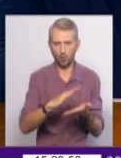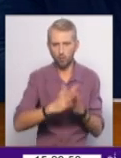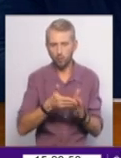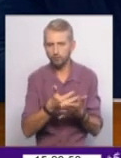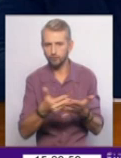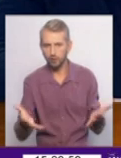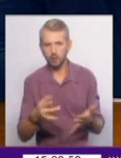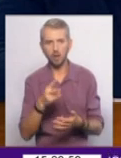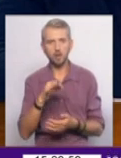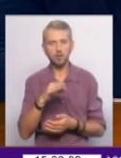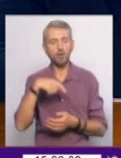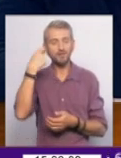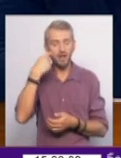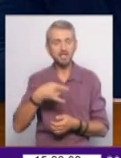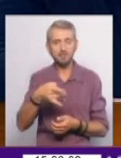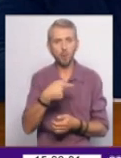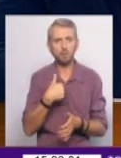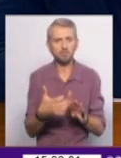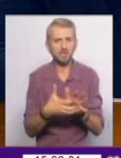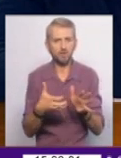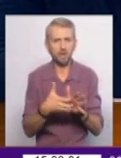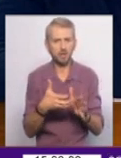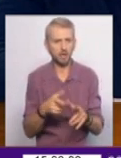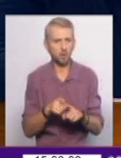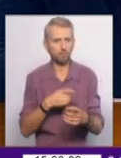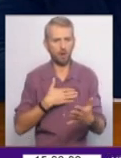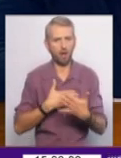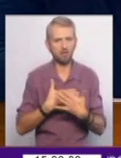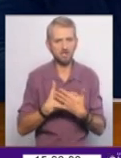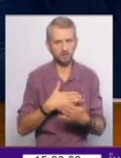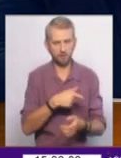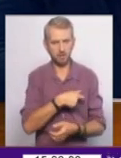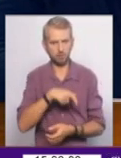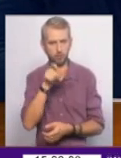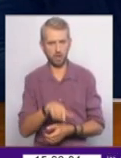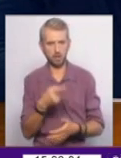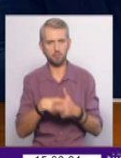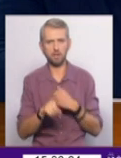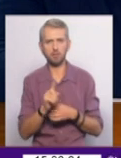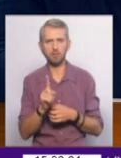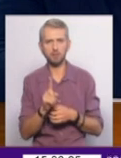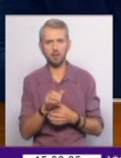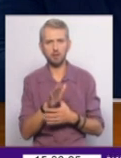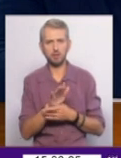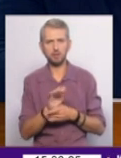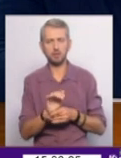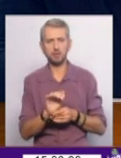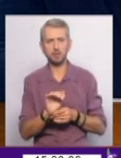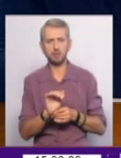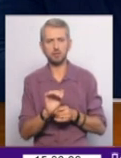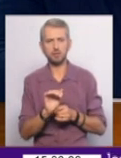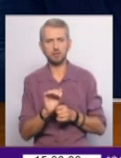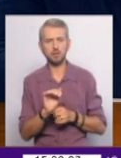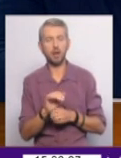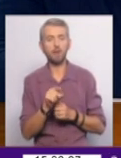нам в Дарницком районе очень не хватает такого активного депутата, потому хочу поинтересоваться. Планируете